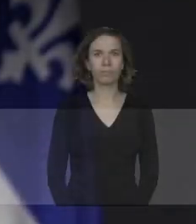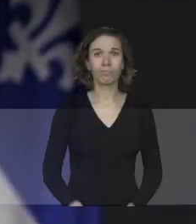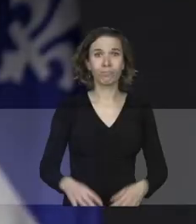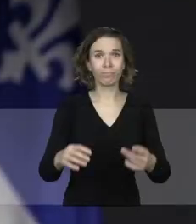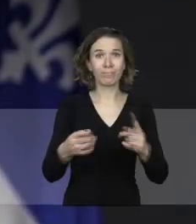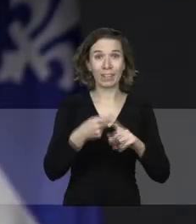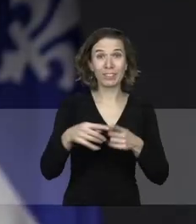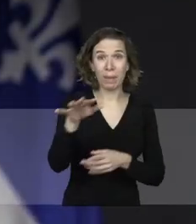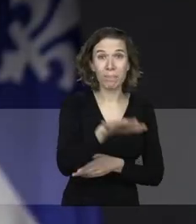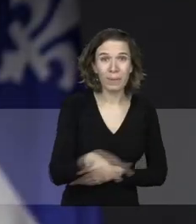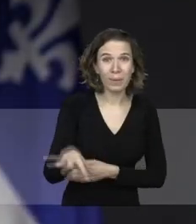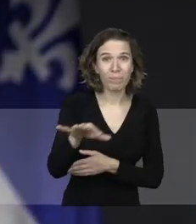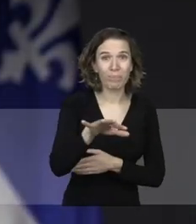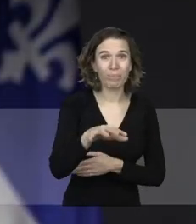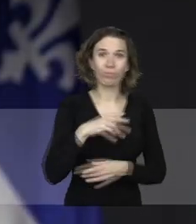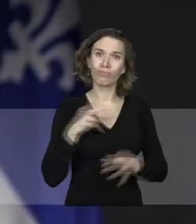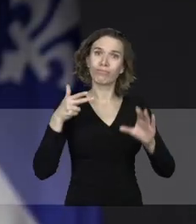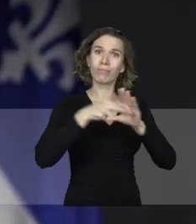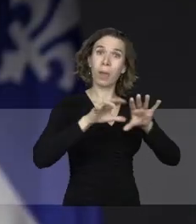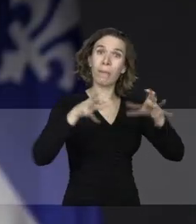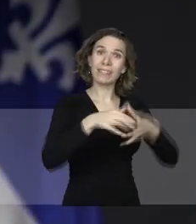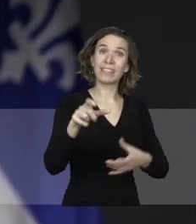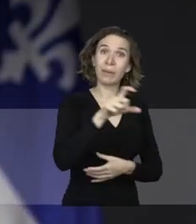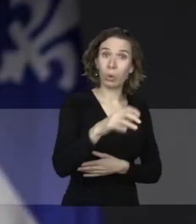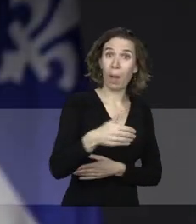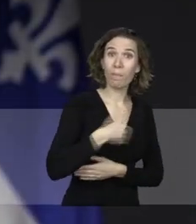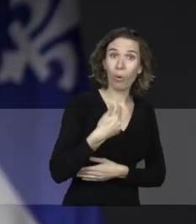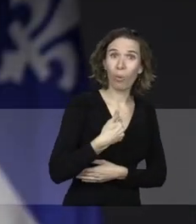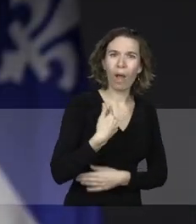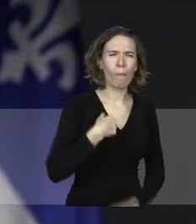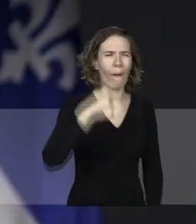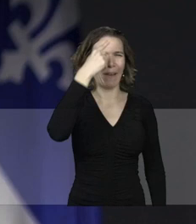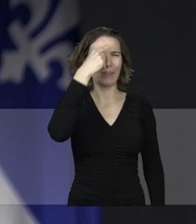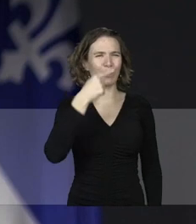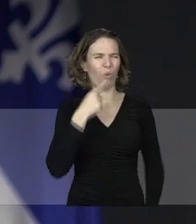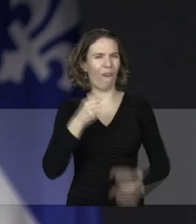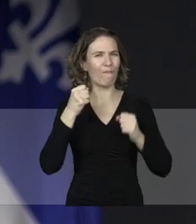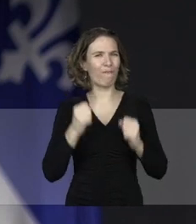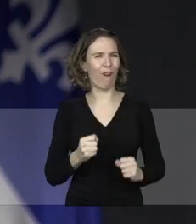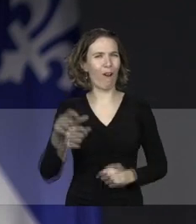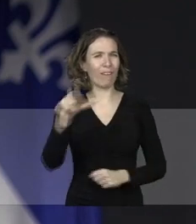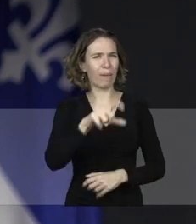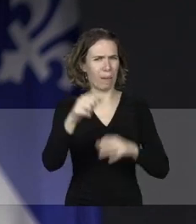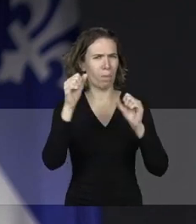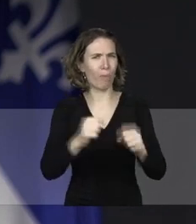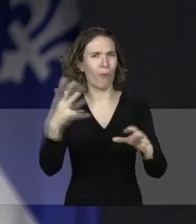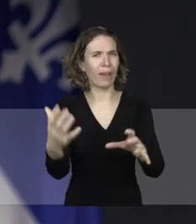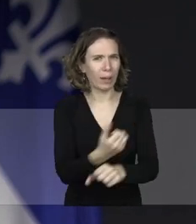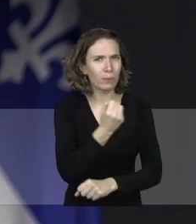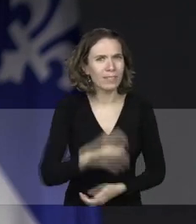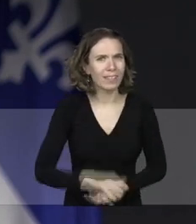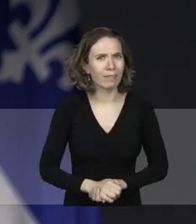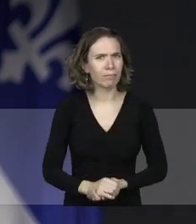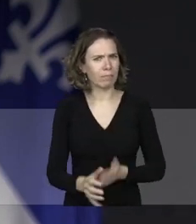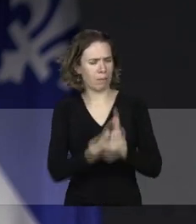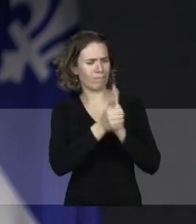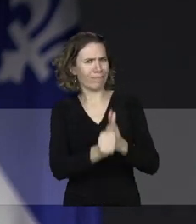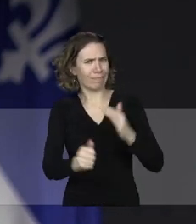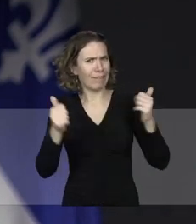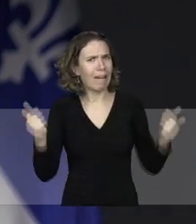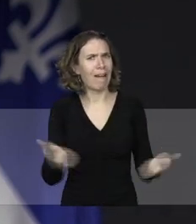chers amis je me suis joint au Parti québécois parce que je suis convaincu que le Québec a tout pour réussir nous avons un potentiel